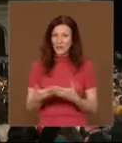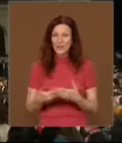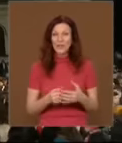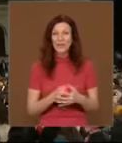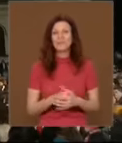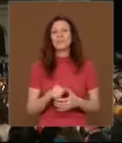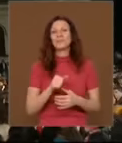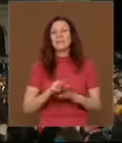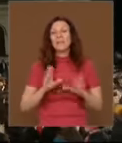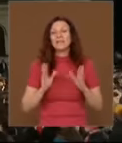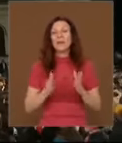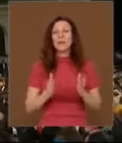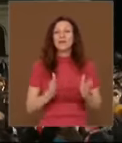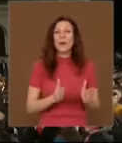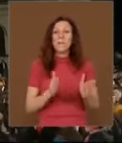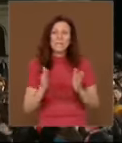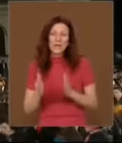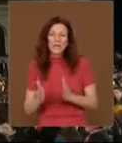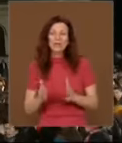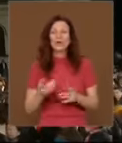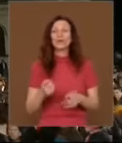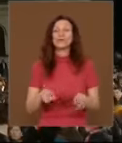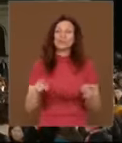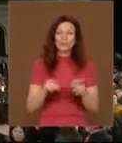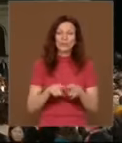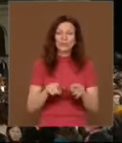започва и този период, който също се разделя на няколко